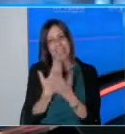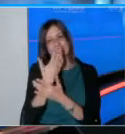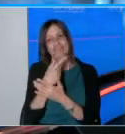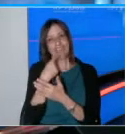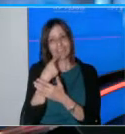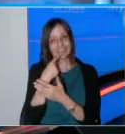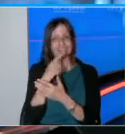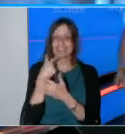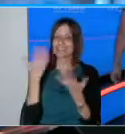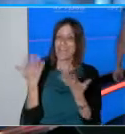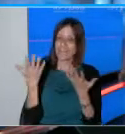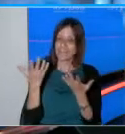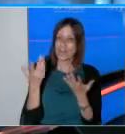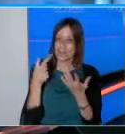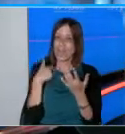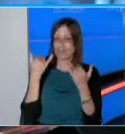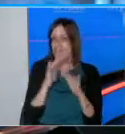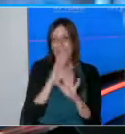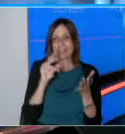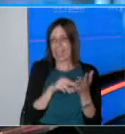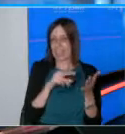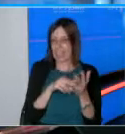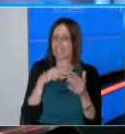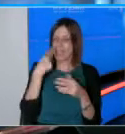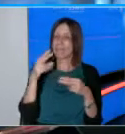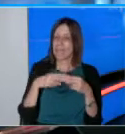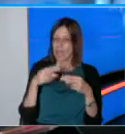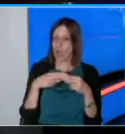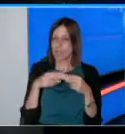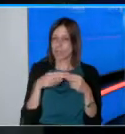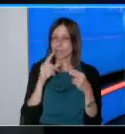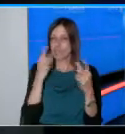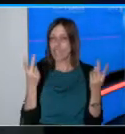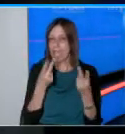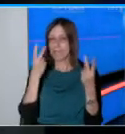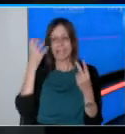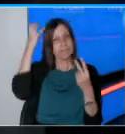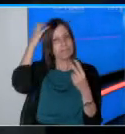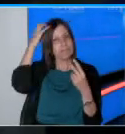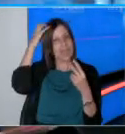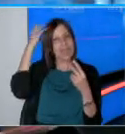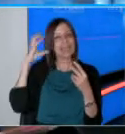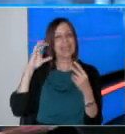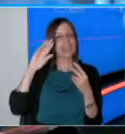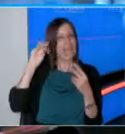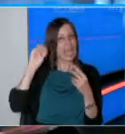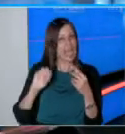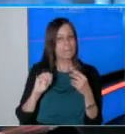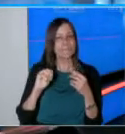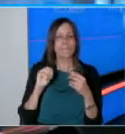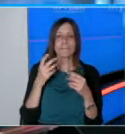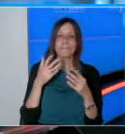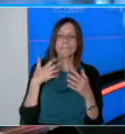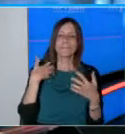תגידי לנו לאיפה. אז כרגע אין לי תאריך חדש, אבל יהיה בקרוב. אבל מי שיחפש מלכת הכרם... מלכת הכרם, אהובה עוזר,